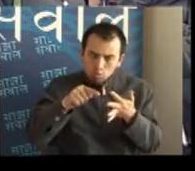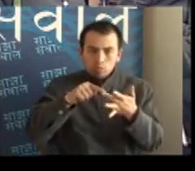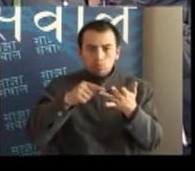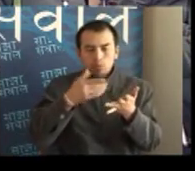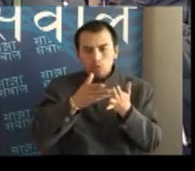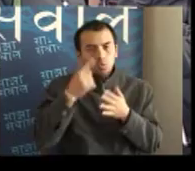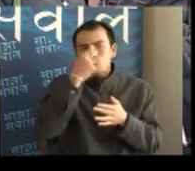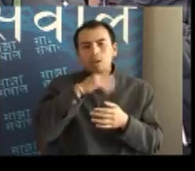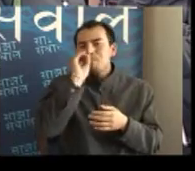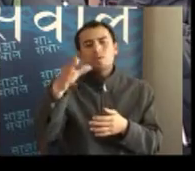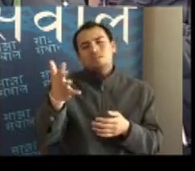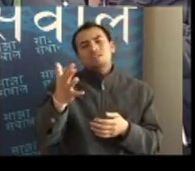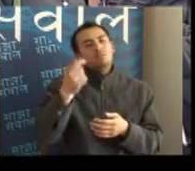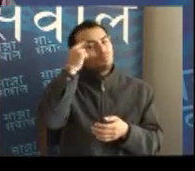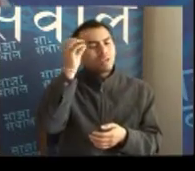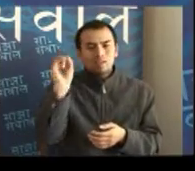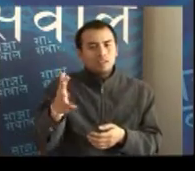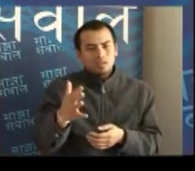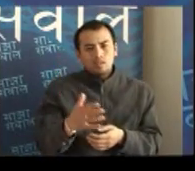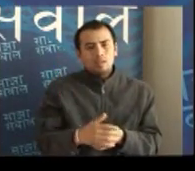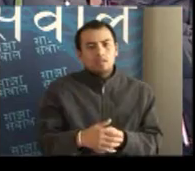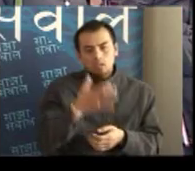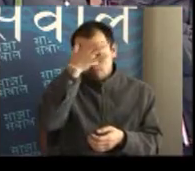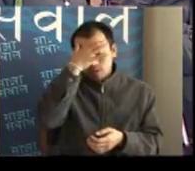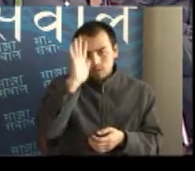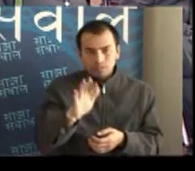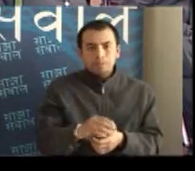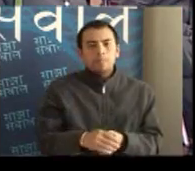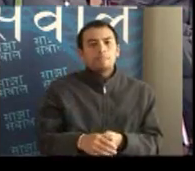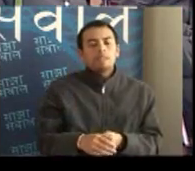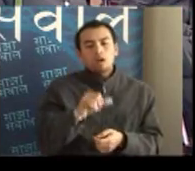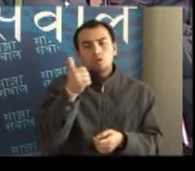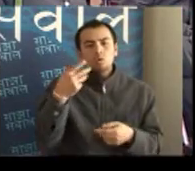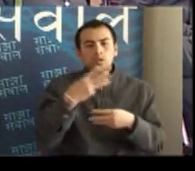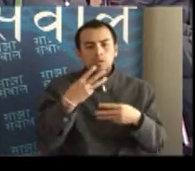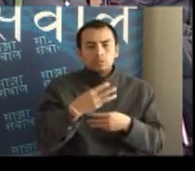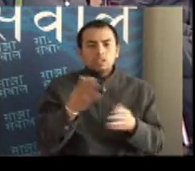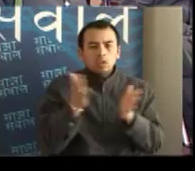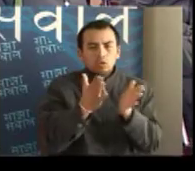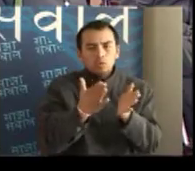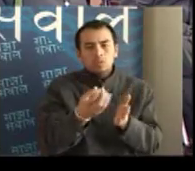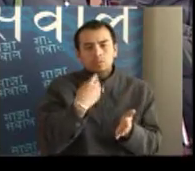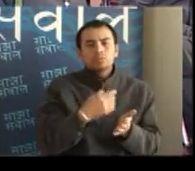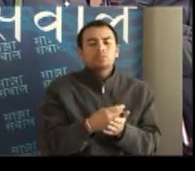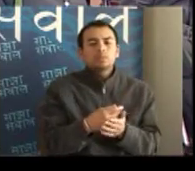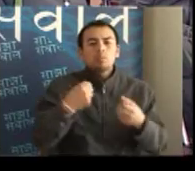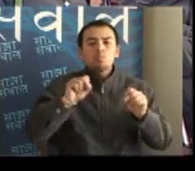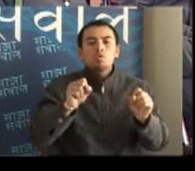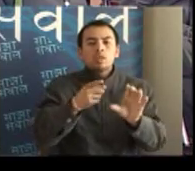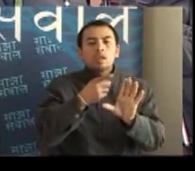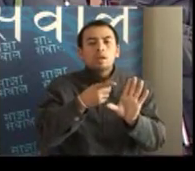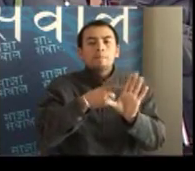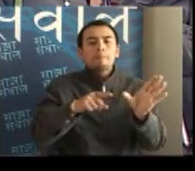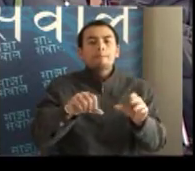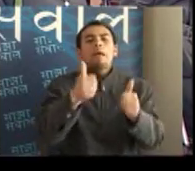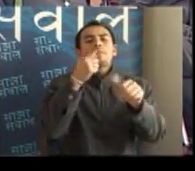कुरा कसैले पनि बुझाउँदैन। हेर्नुहोस् मैले अर्को तपाईँलाई उदाहरण दिन्छु एकदम संक्षेपमा, एकदमै मोटरसाइकल पास गर्ने